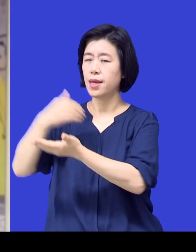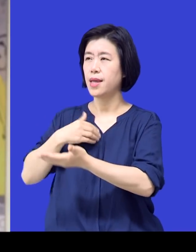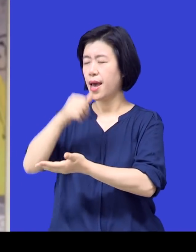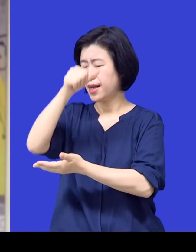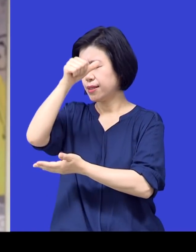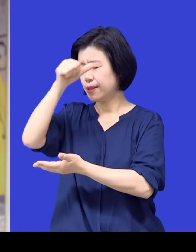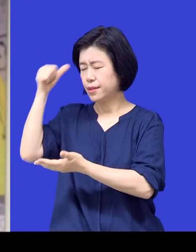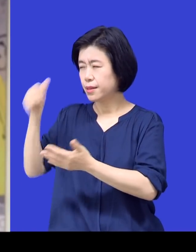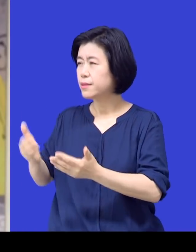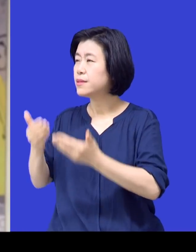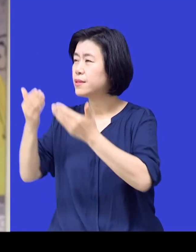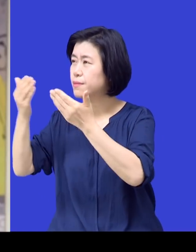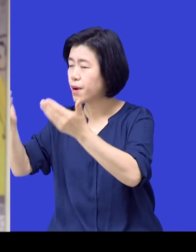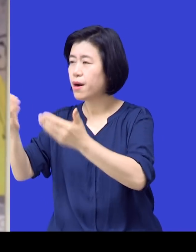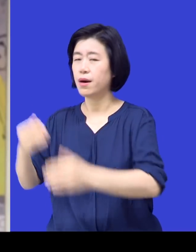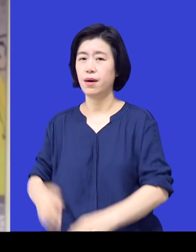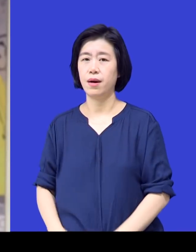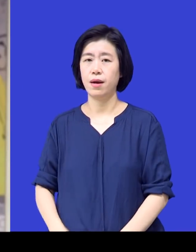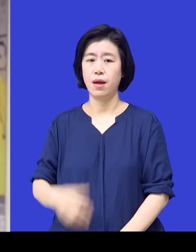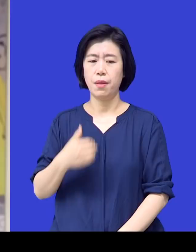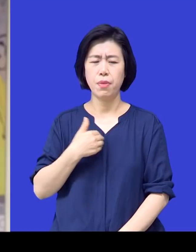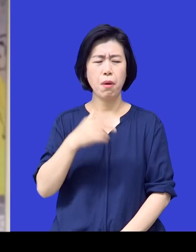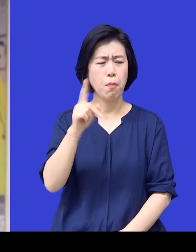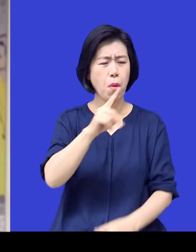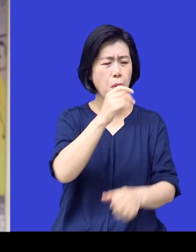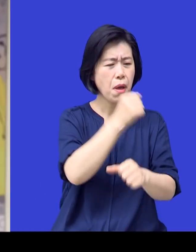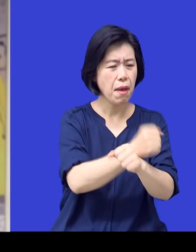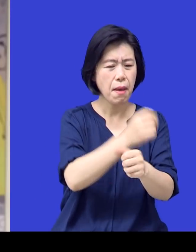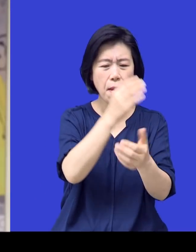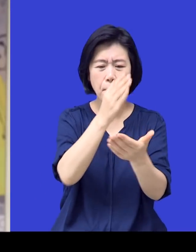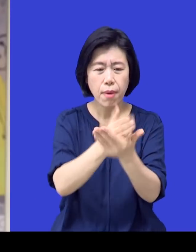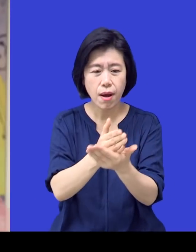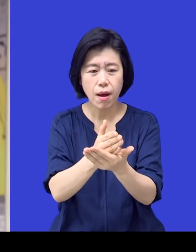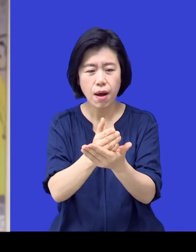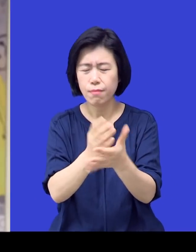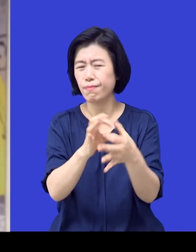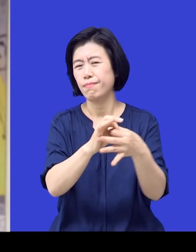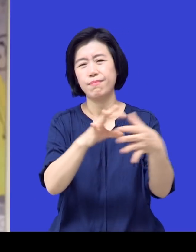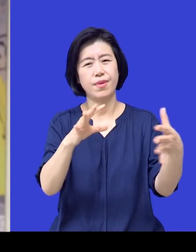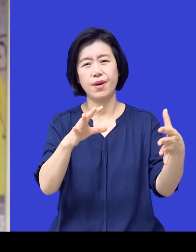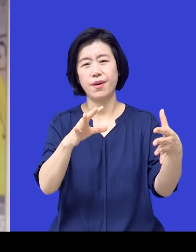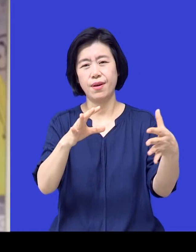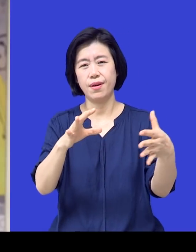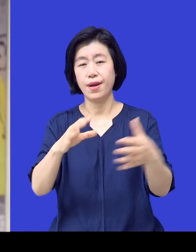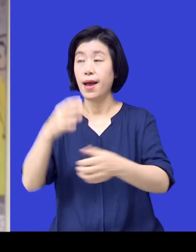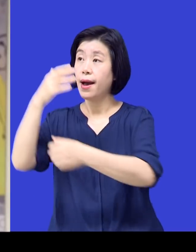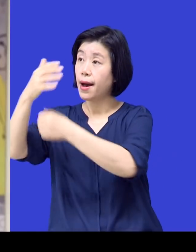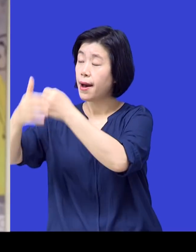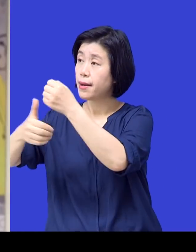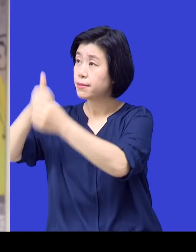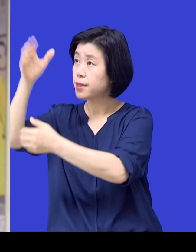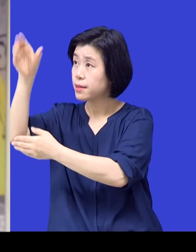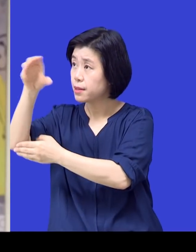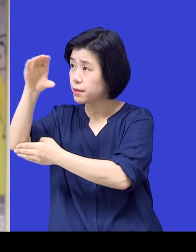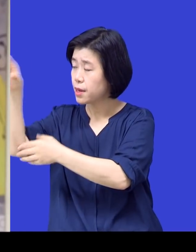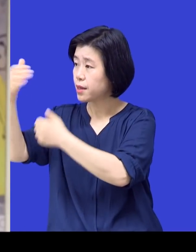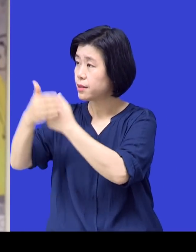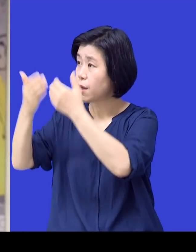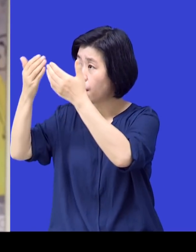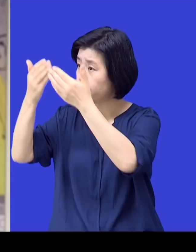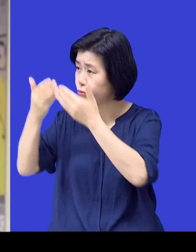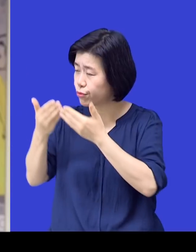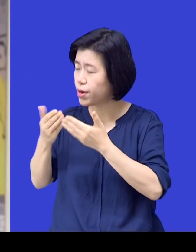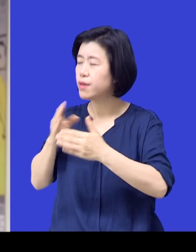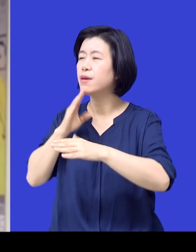은혜를 주신 네. 내가 무엇을 하고 안 하고 이걸 떠나서 십자가의 그 은혜 감사합니다 하는 그게